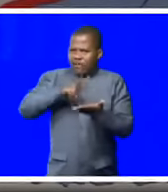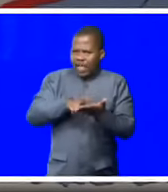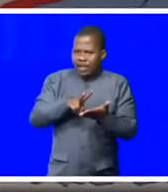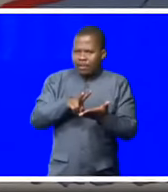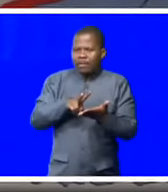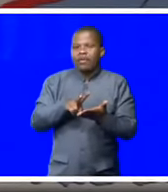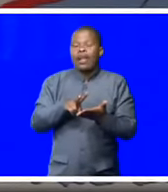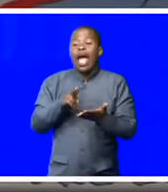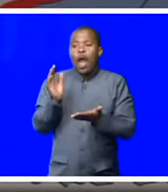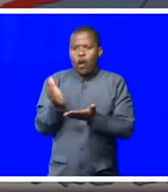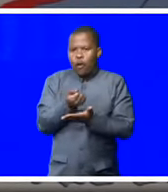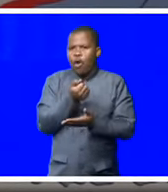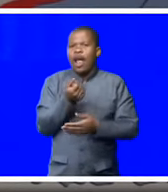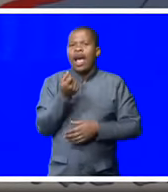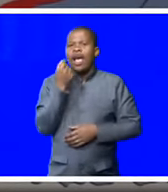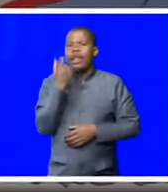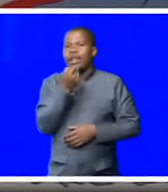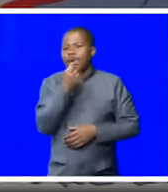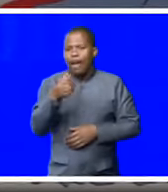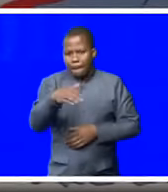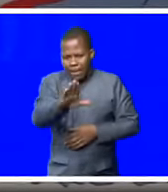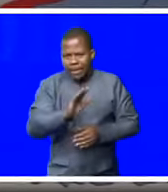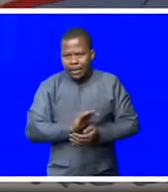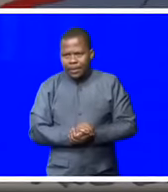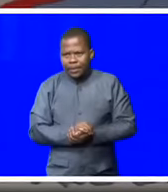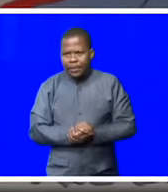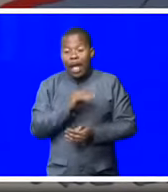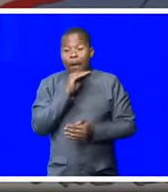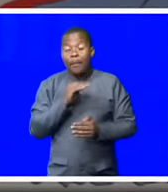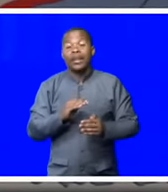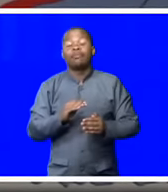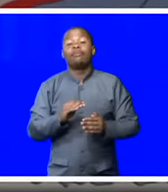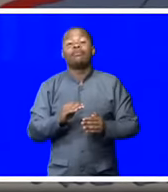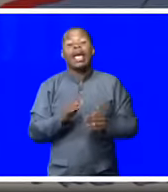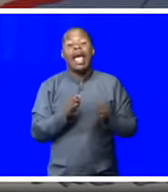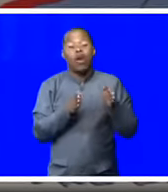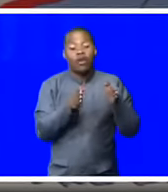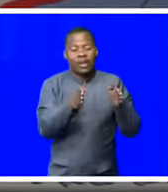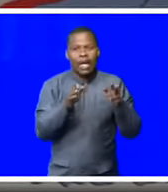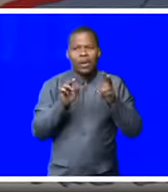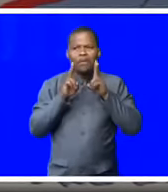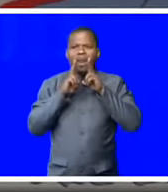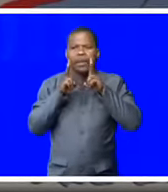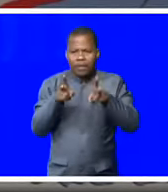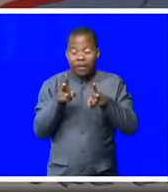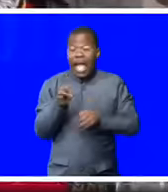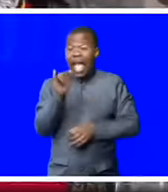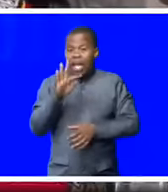ngabe siyibambe kahle ka tourism baningi bantu abangaqashwa,